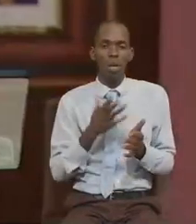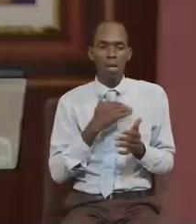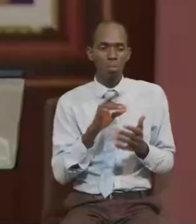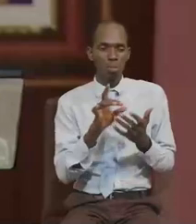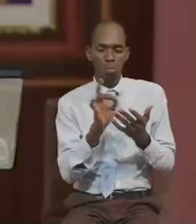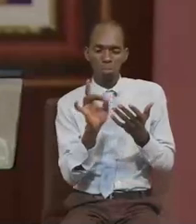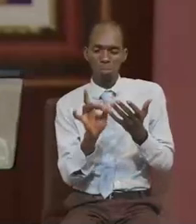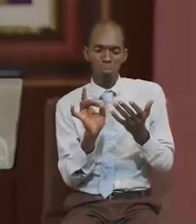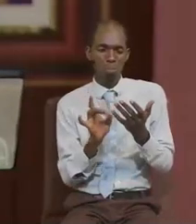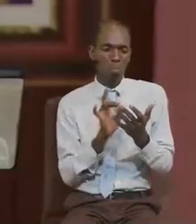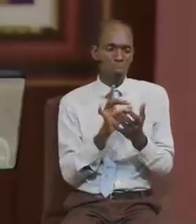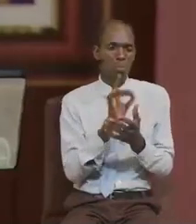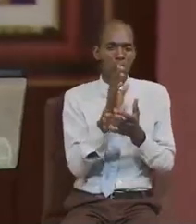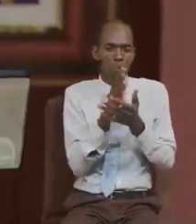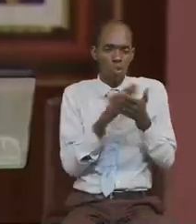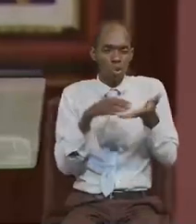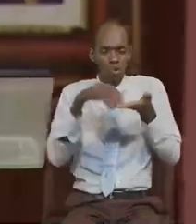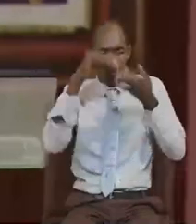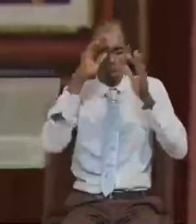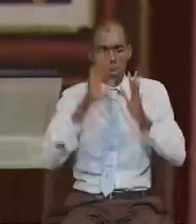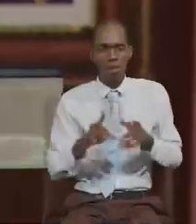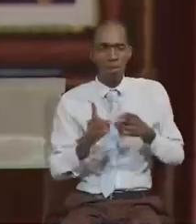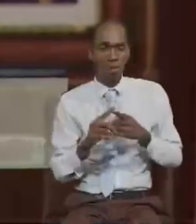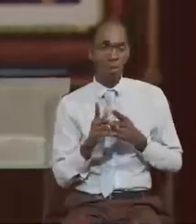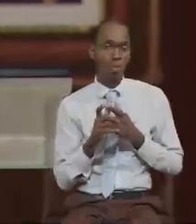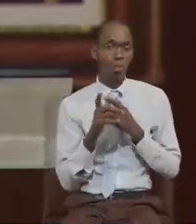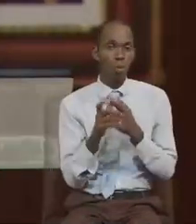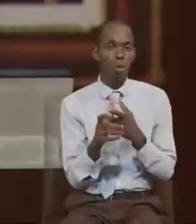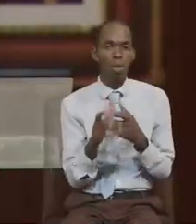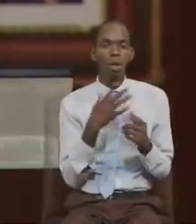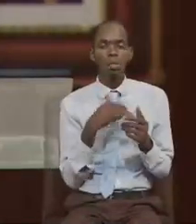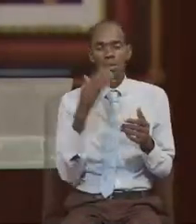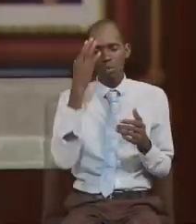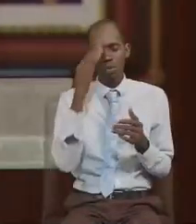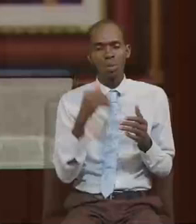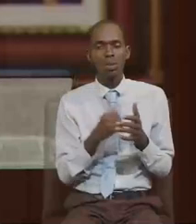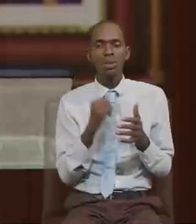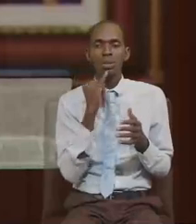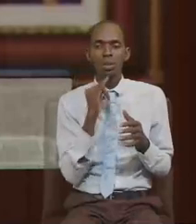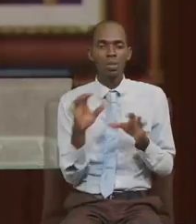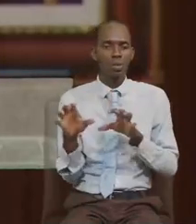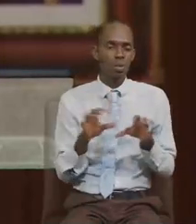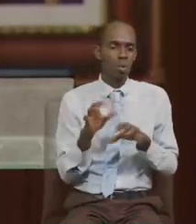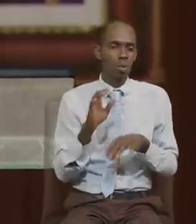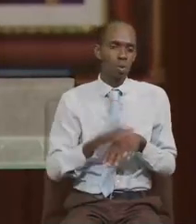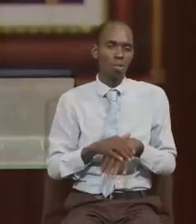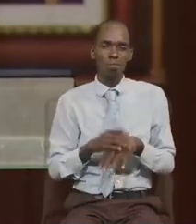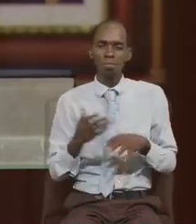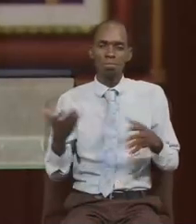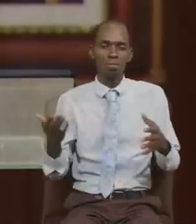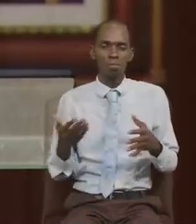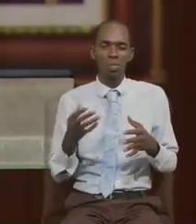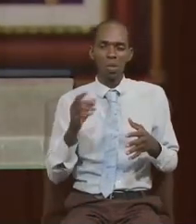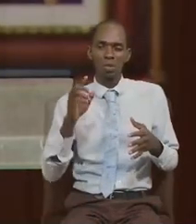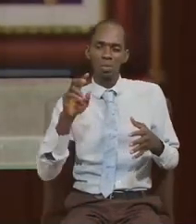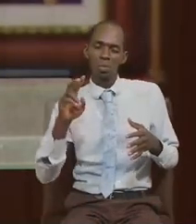élèves pour courir? Et c'était quelques mètres à parcourir. Et tu faisais partie de ces